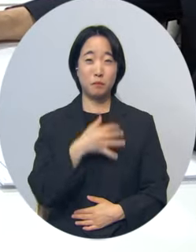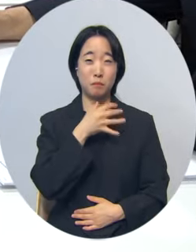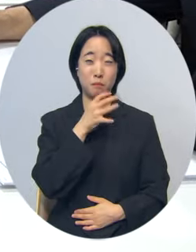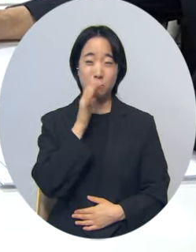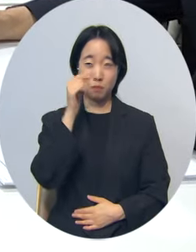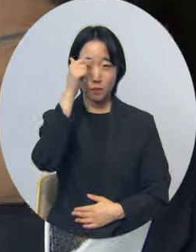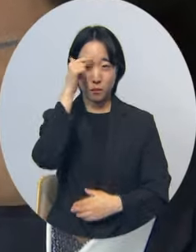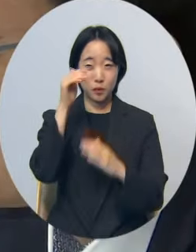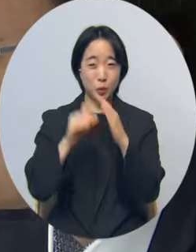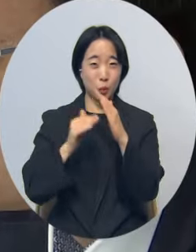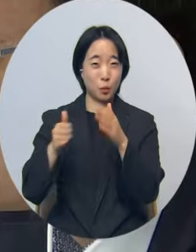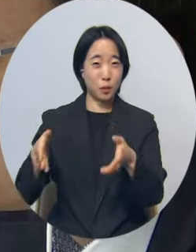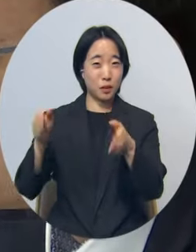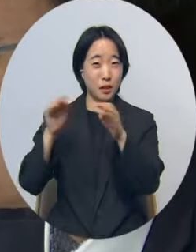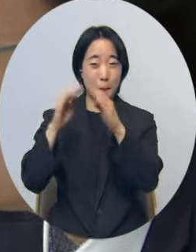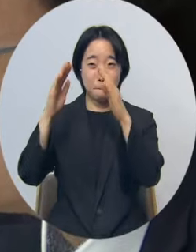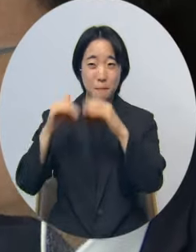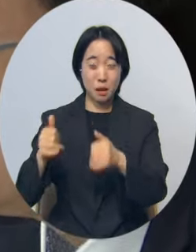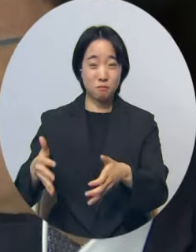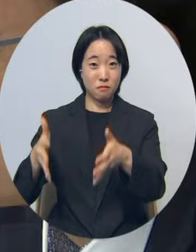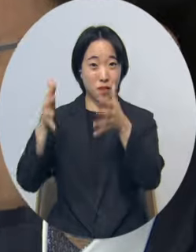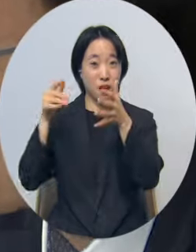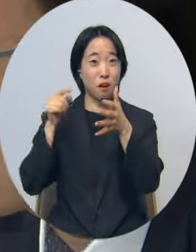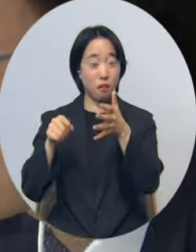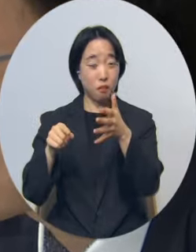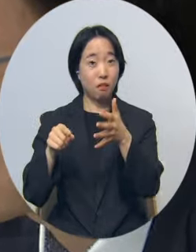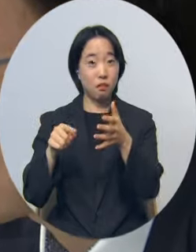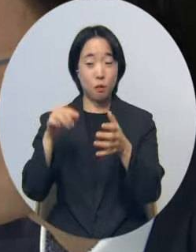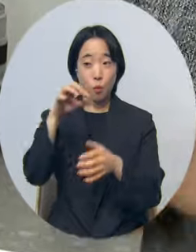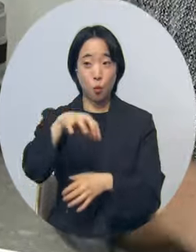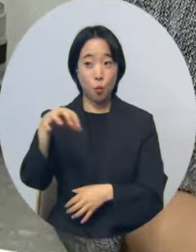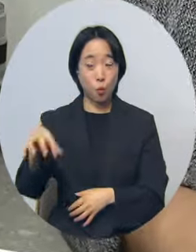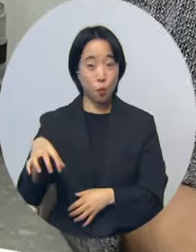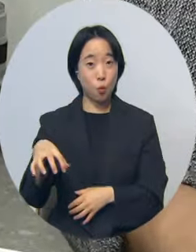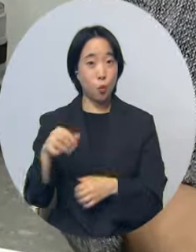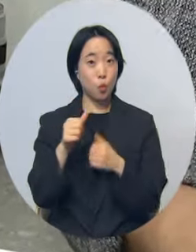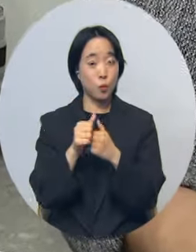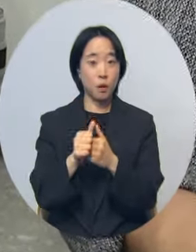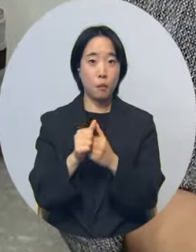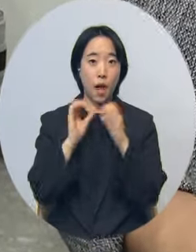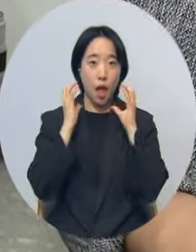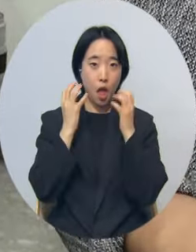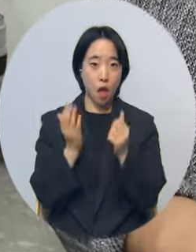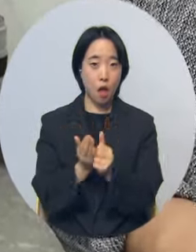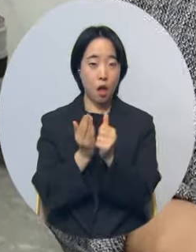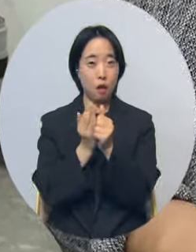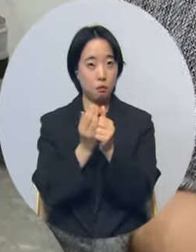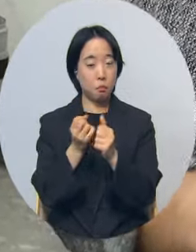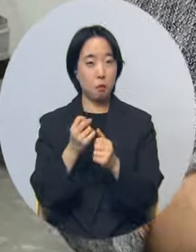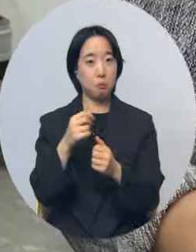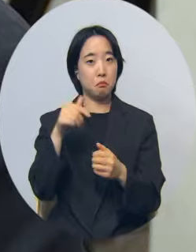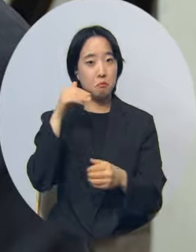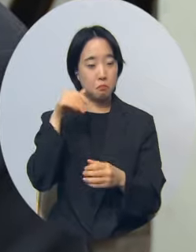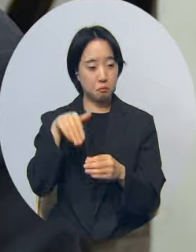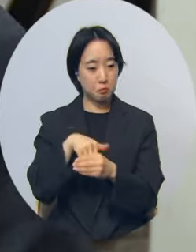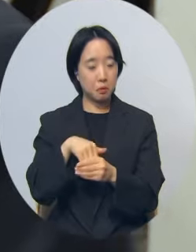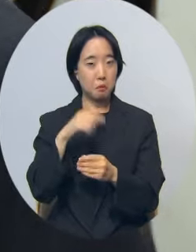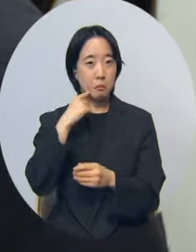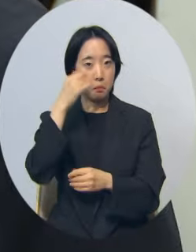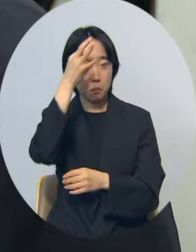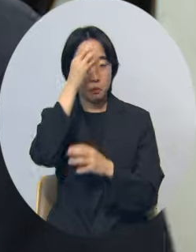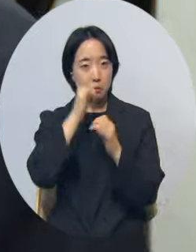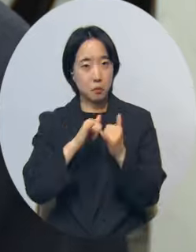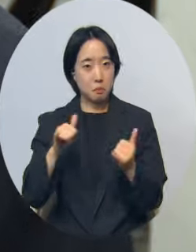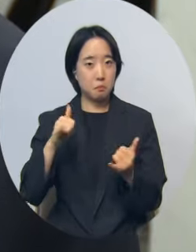공급하는 건설형 공공임대주택은 기능과 입지에 따라 영유아 양육가구와 문화예술인, 취업준비